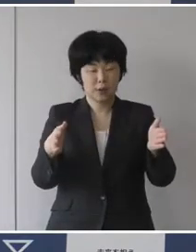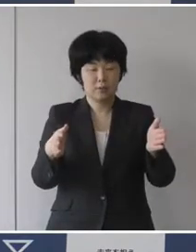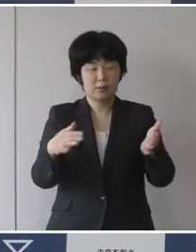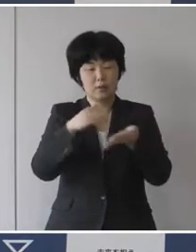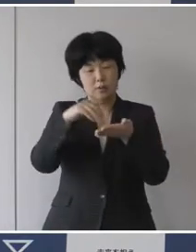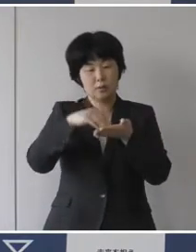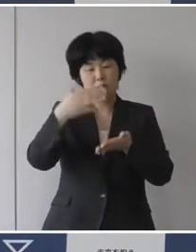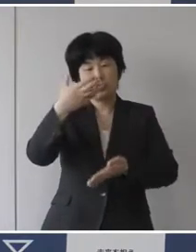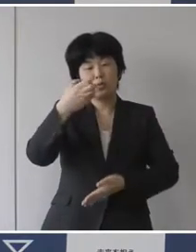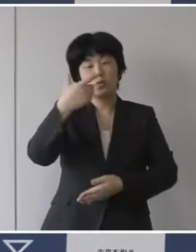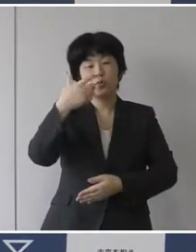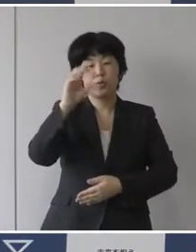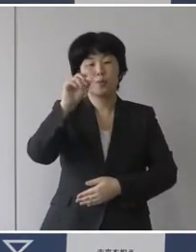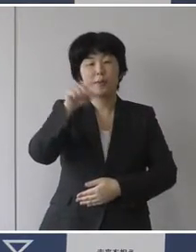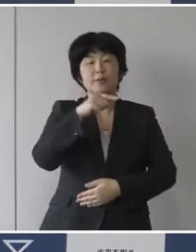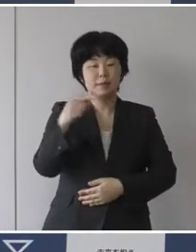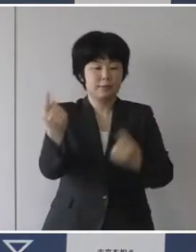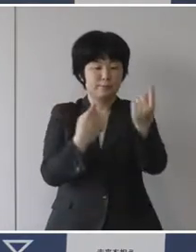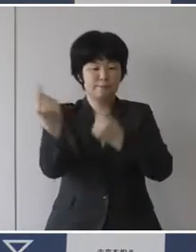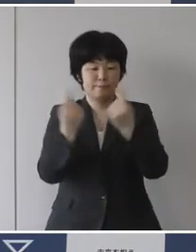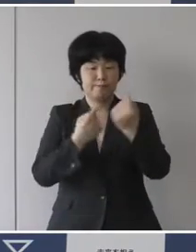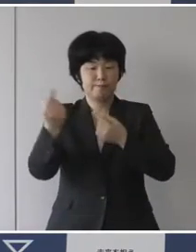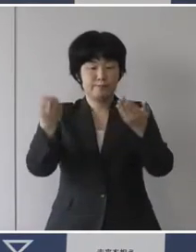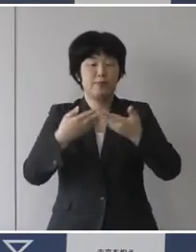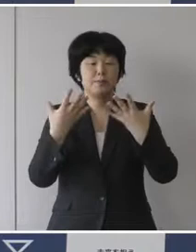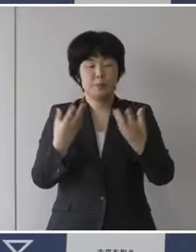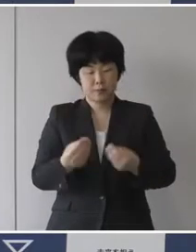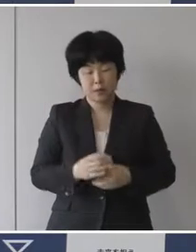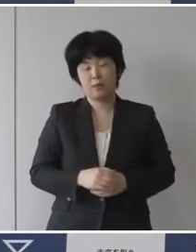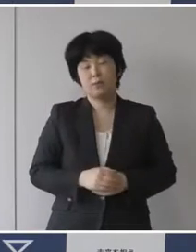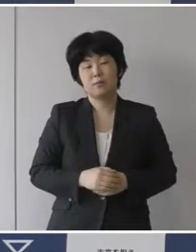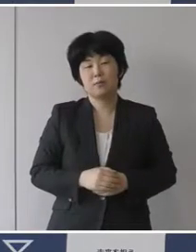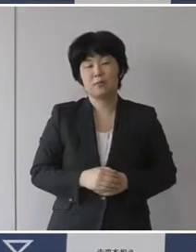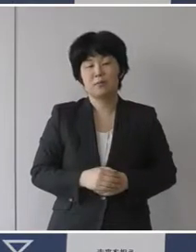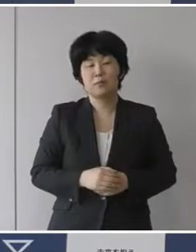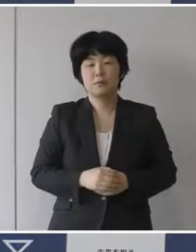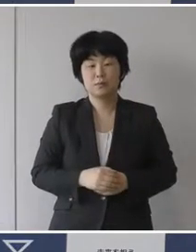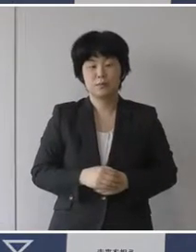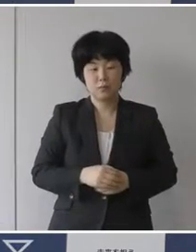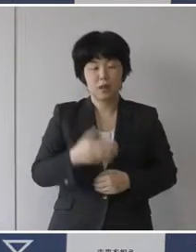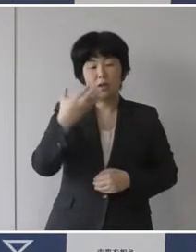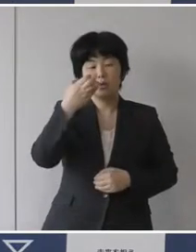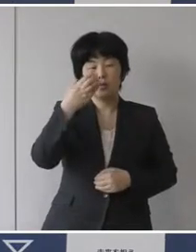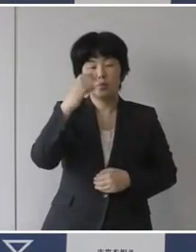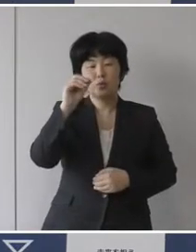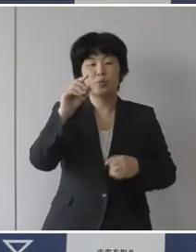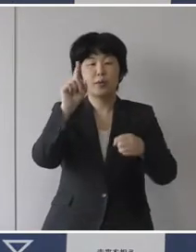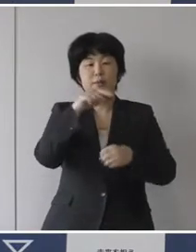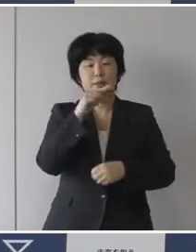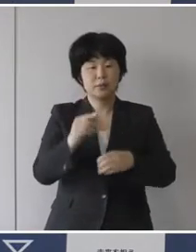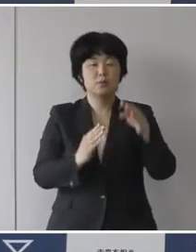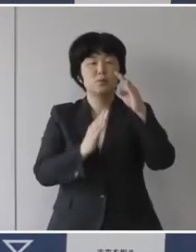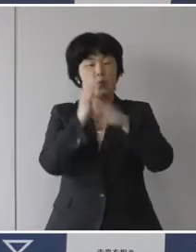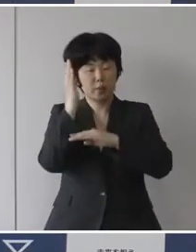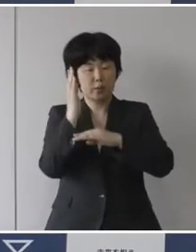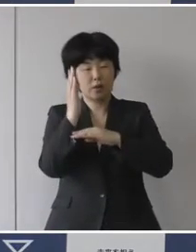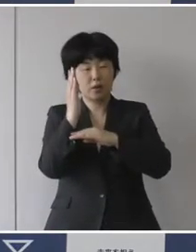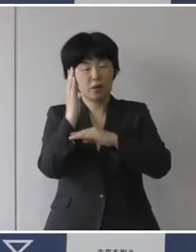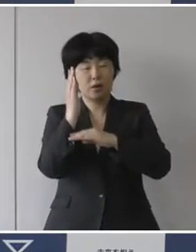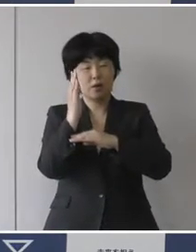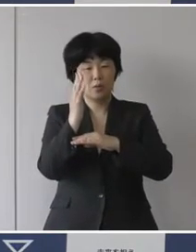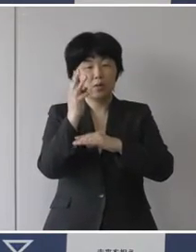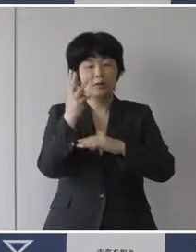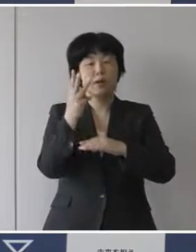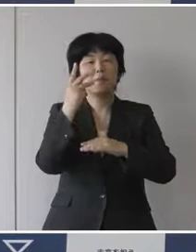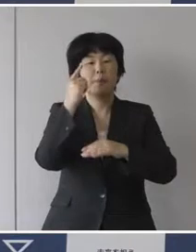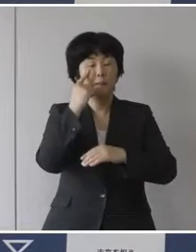ということになりました。これは90万人超えるのは2年ぶりでありまして、 開館以来の3番目に多い入